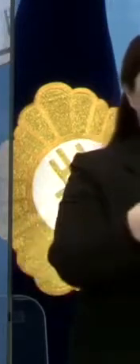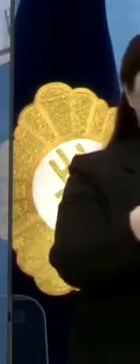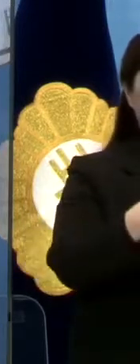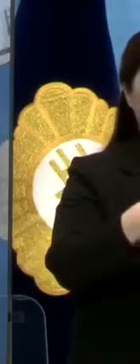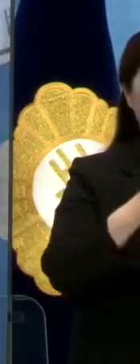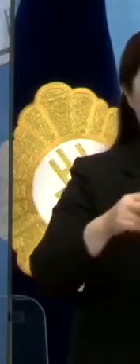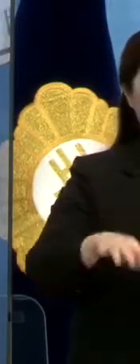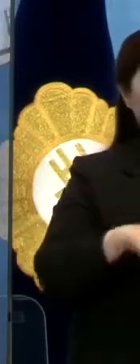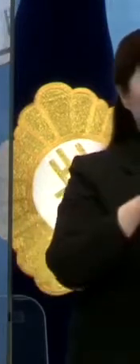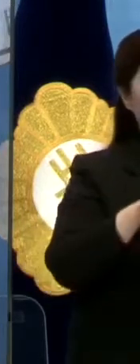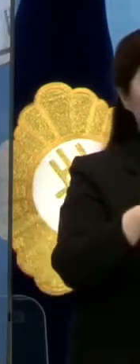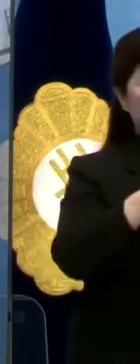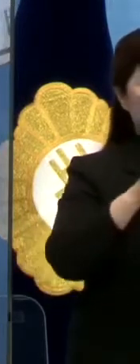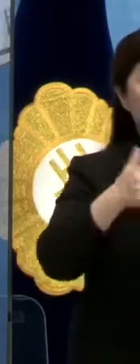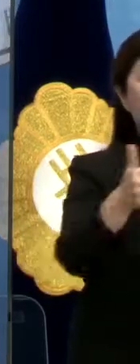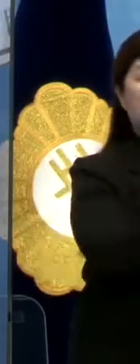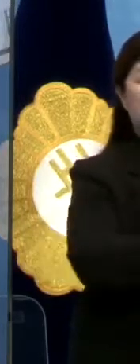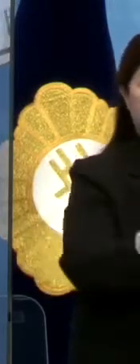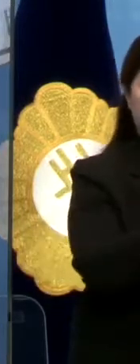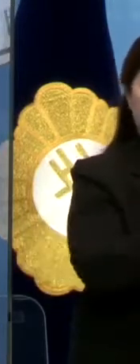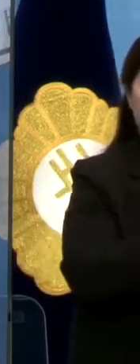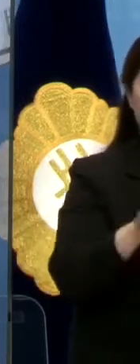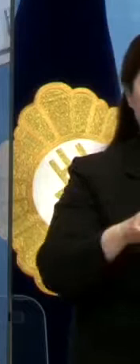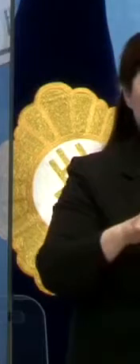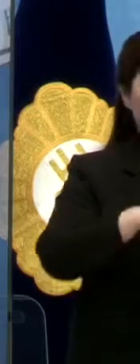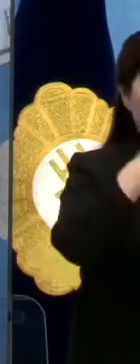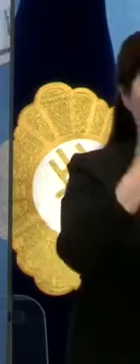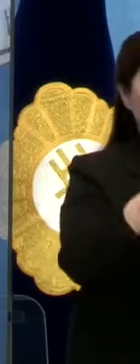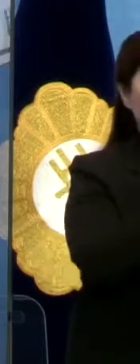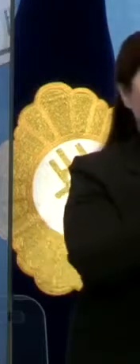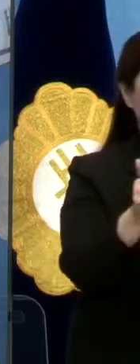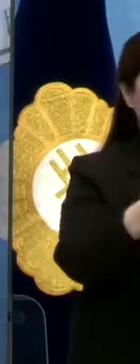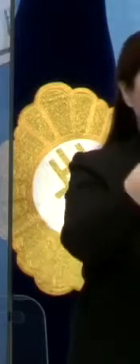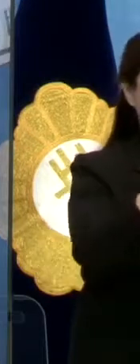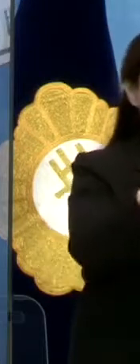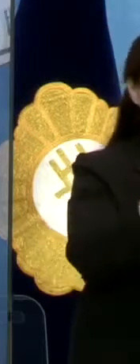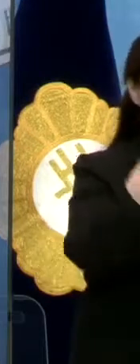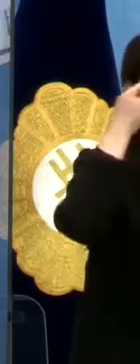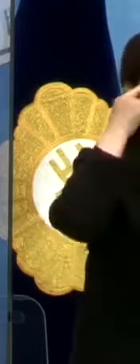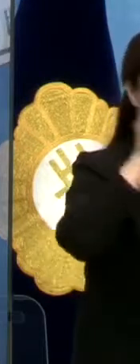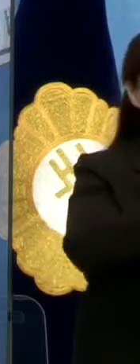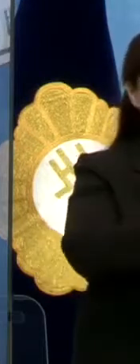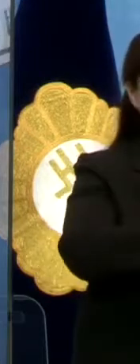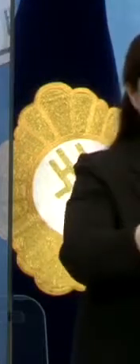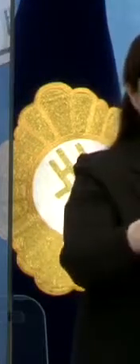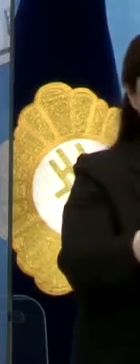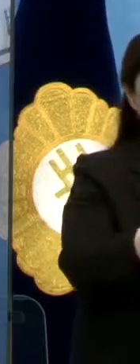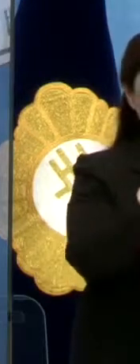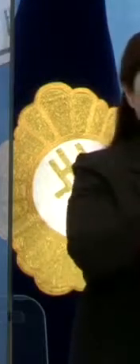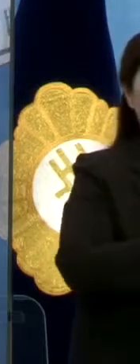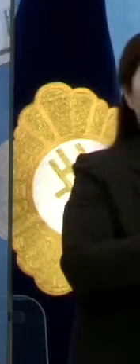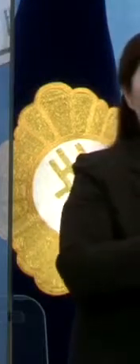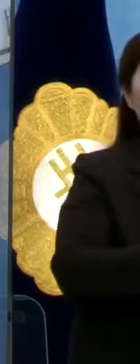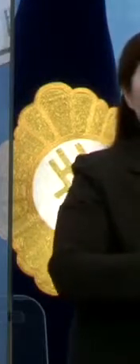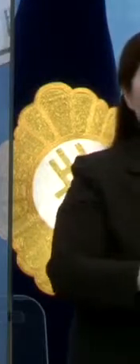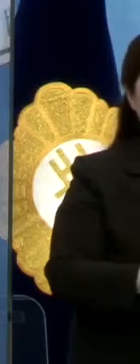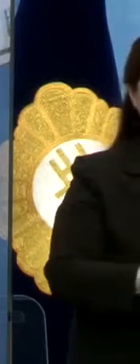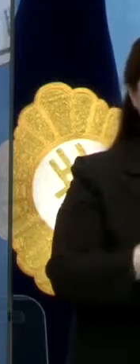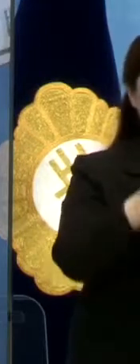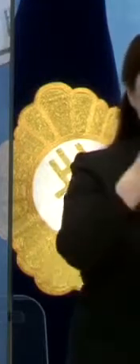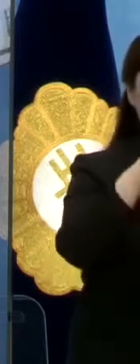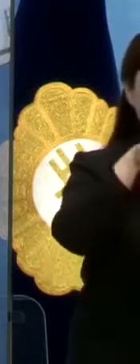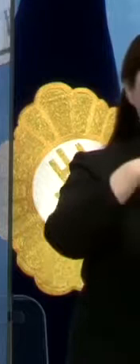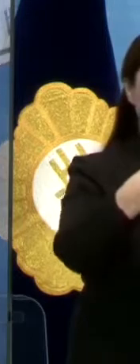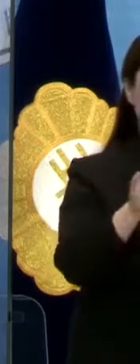아울러 20대 국회에서 이 범국민 노벨상 추천위원회를 지원해 주셨던 노웅래 의원을